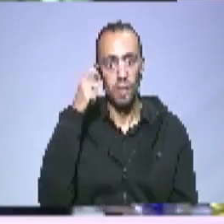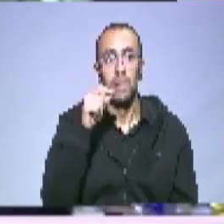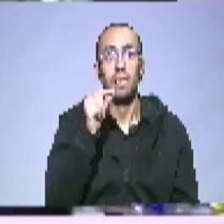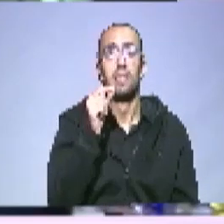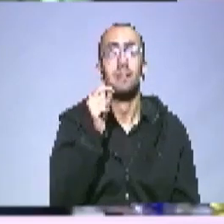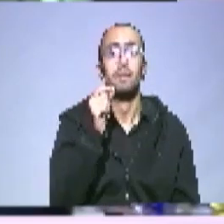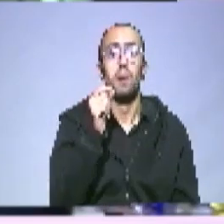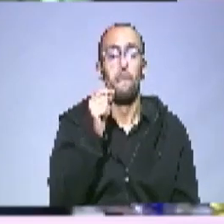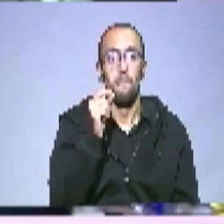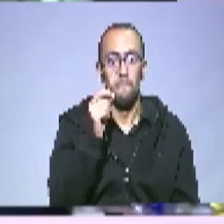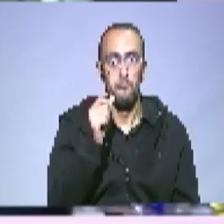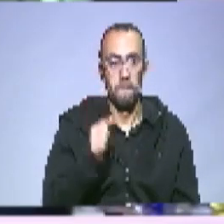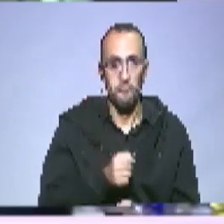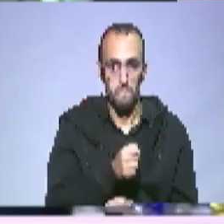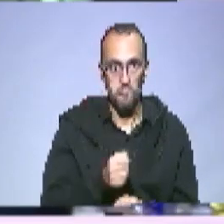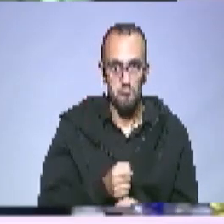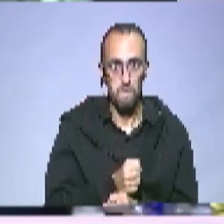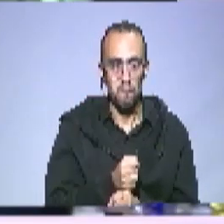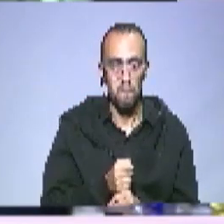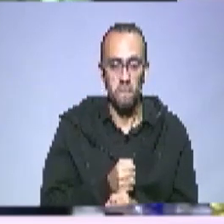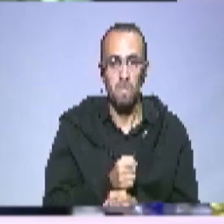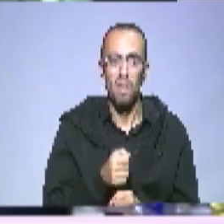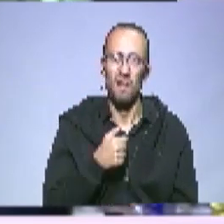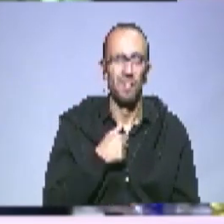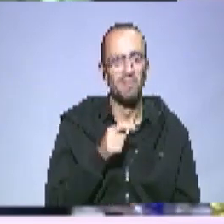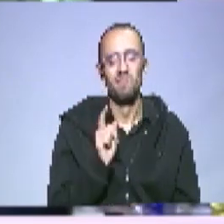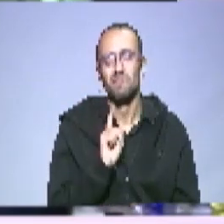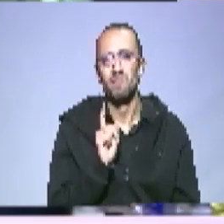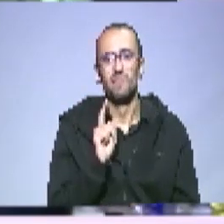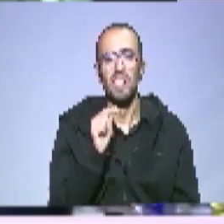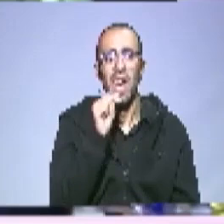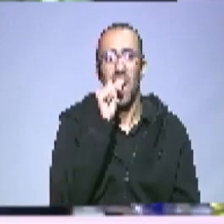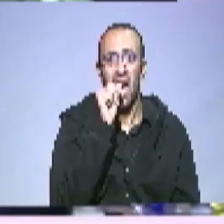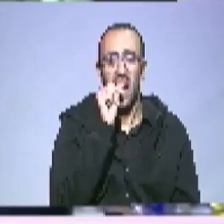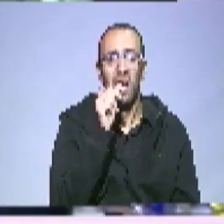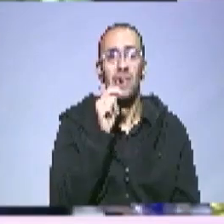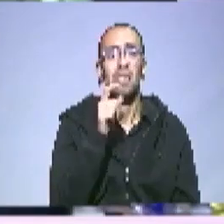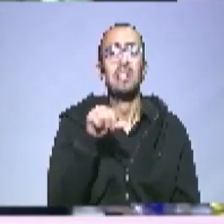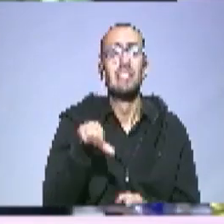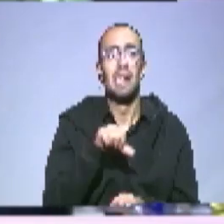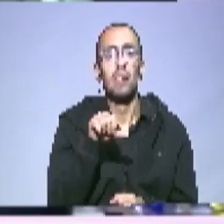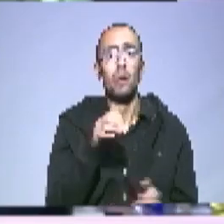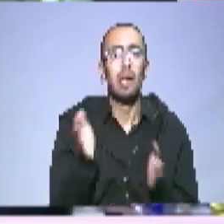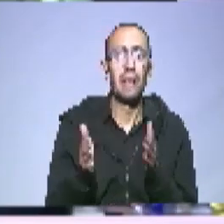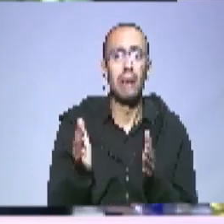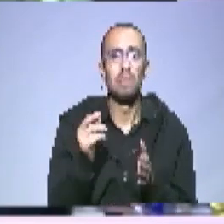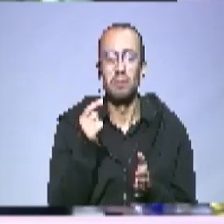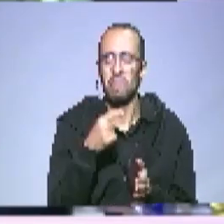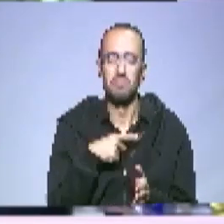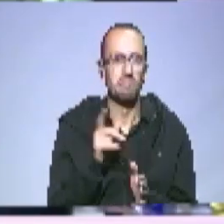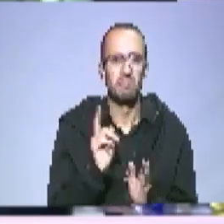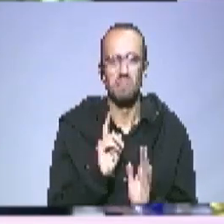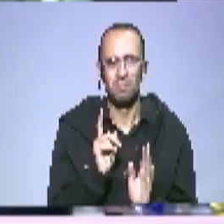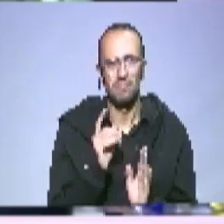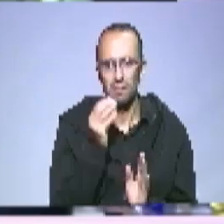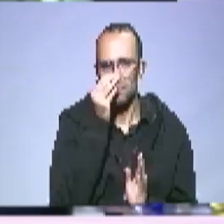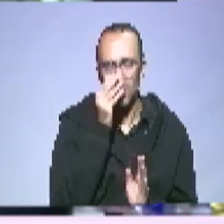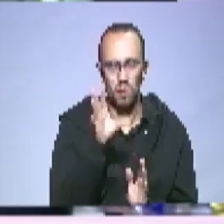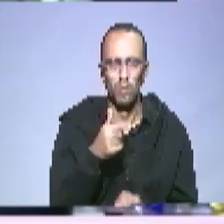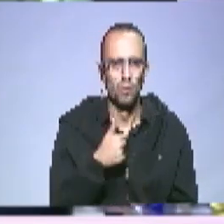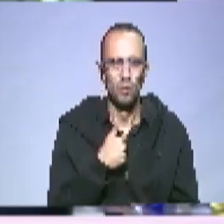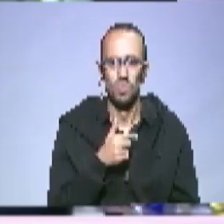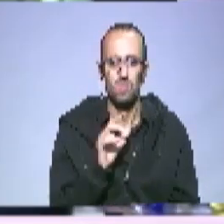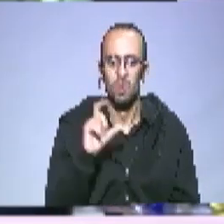مطحون. أنا ما بفضلش الطحينة اللي هي زيت ودقيق وسمسم. بيعملوها ويقول لك في الخلاط ونحط